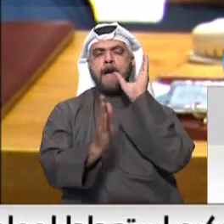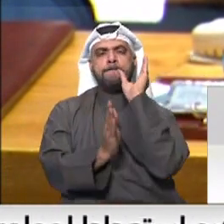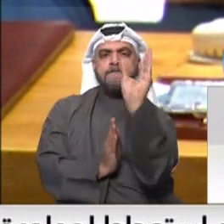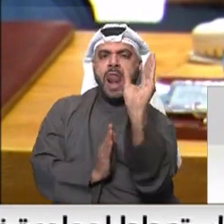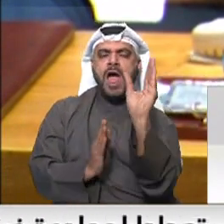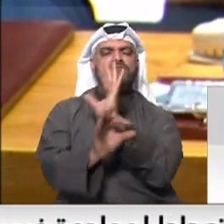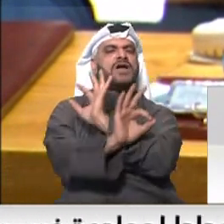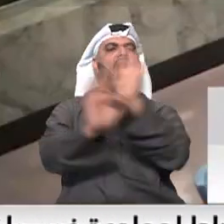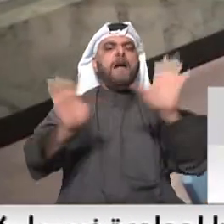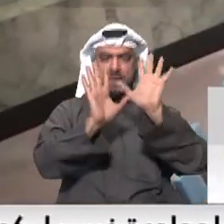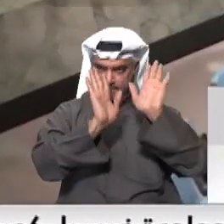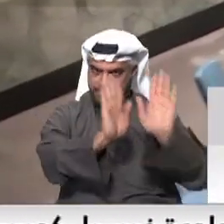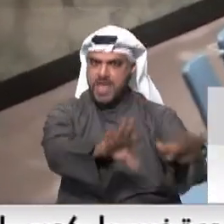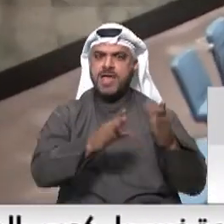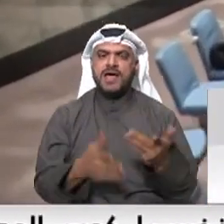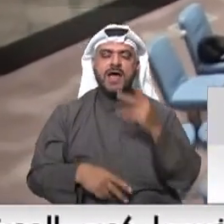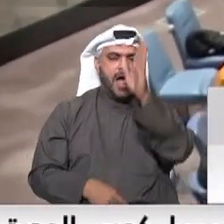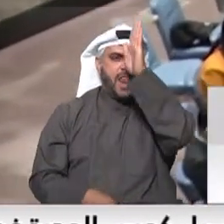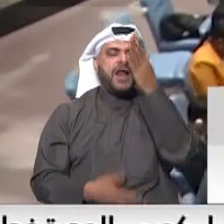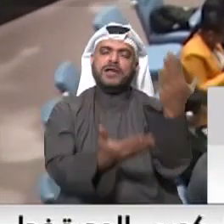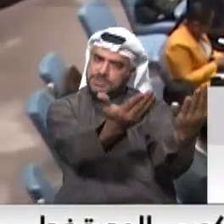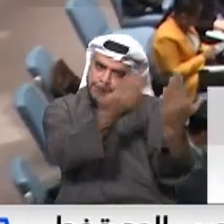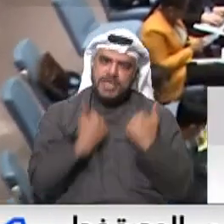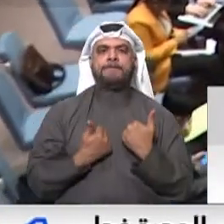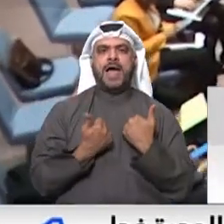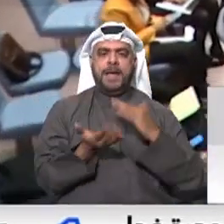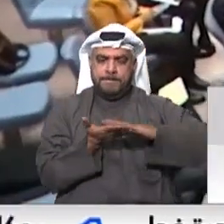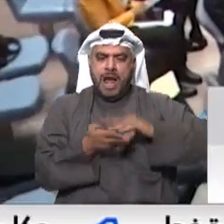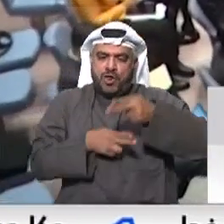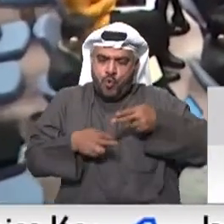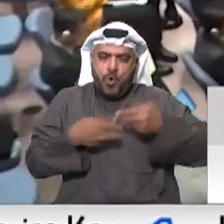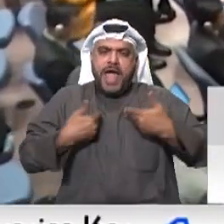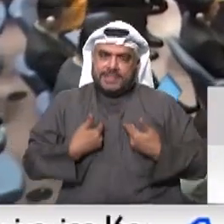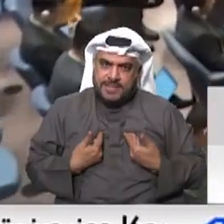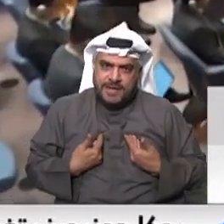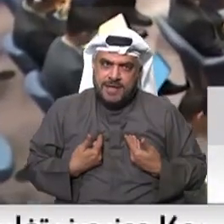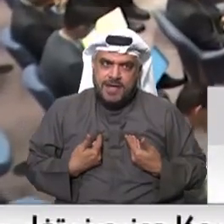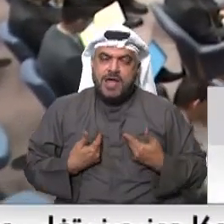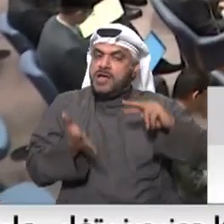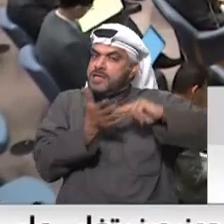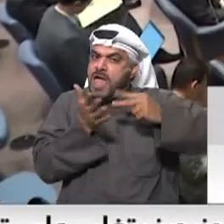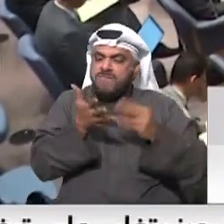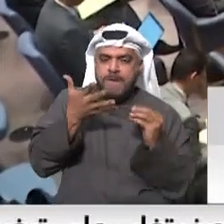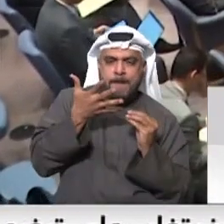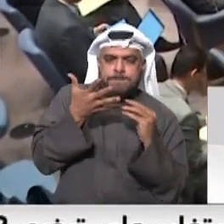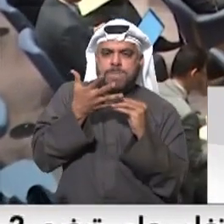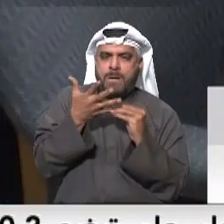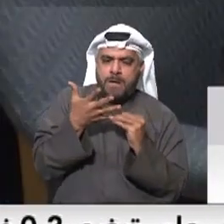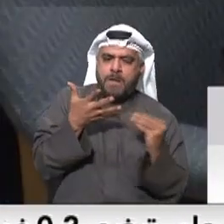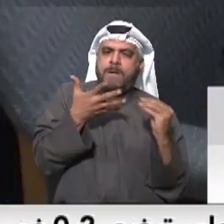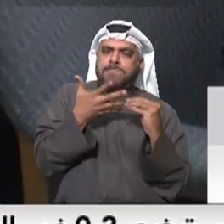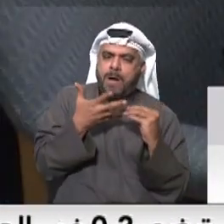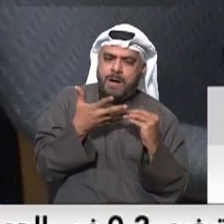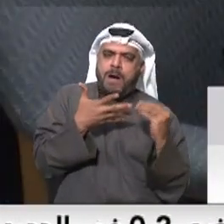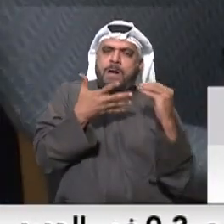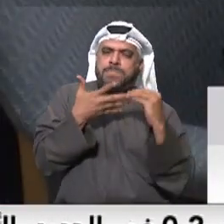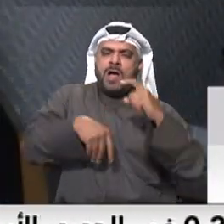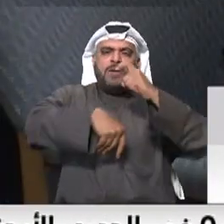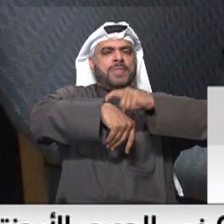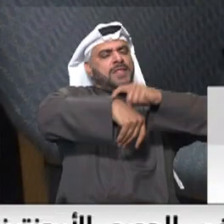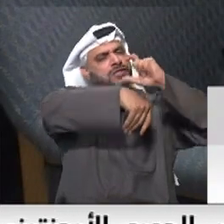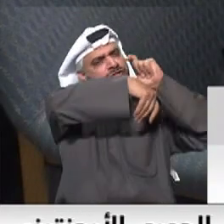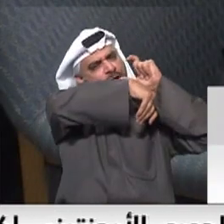بلاسخارت على اهميه مضاعفه الجهود والتخلص من البيروقراطيه تجاه ملف المفقودين الكويتيين